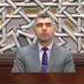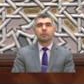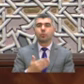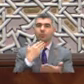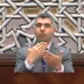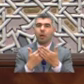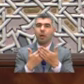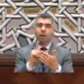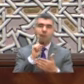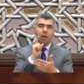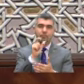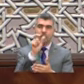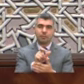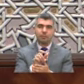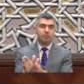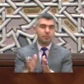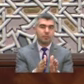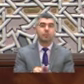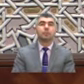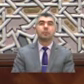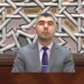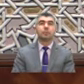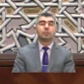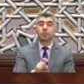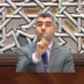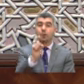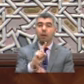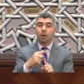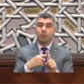شكرا سيدة النائبة. هل هناك من تعقيب إضافي؟